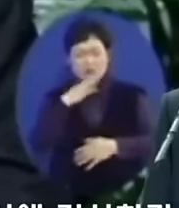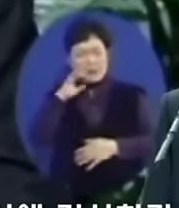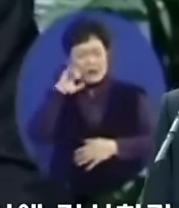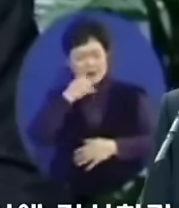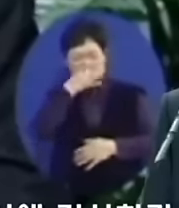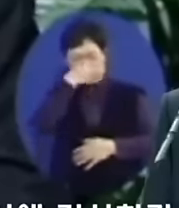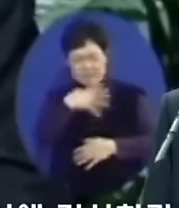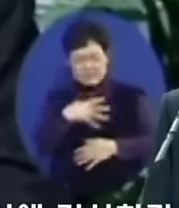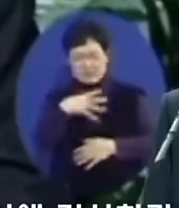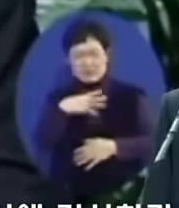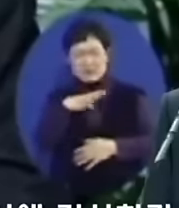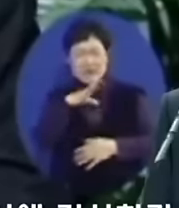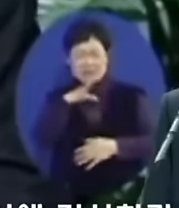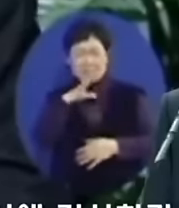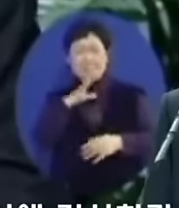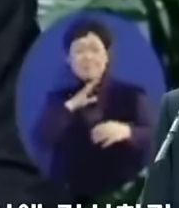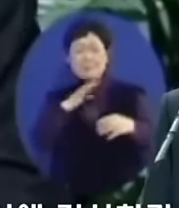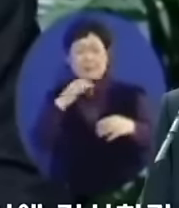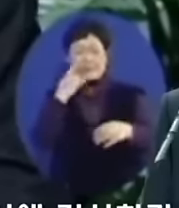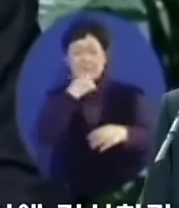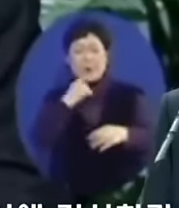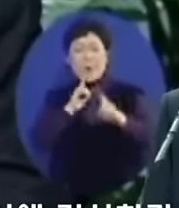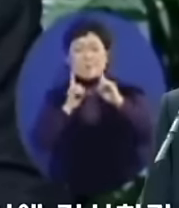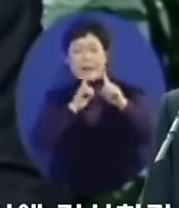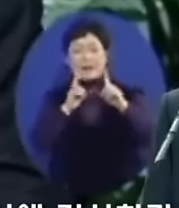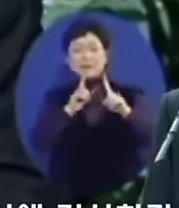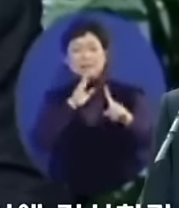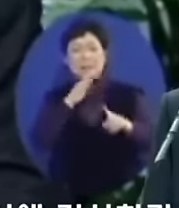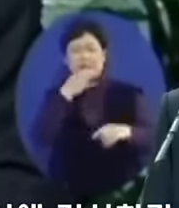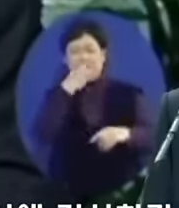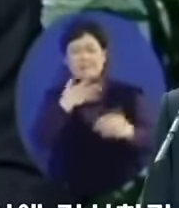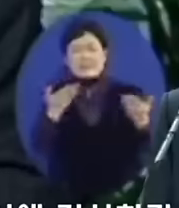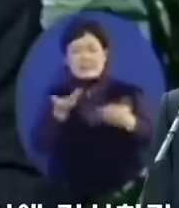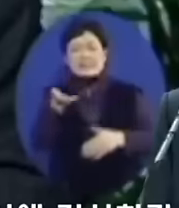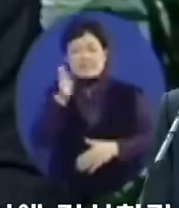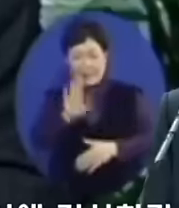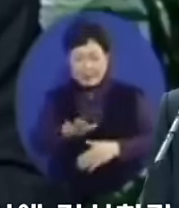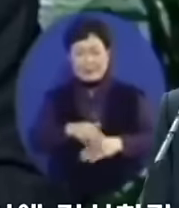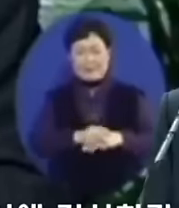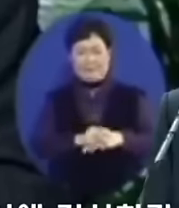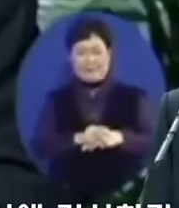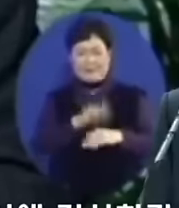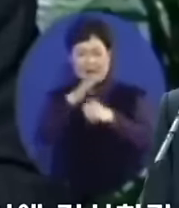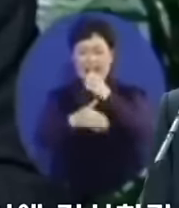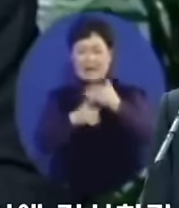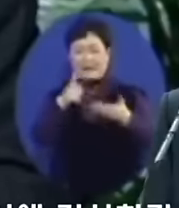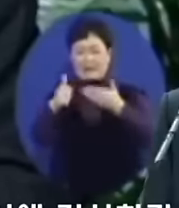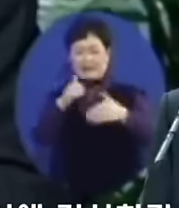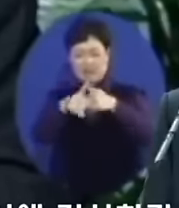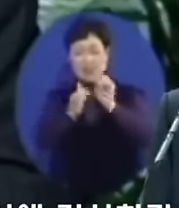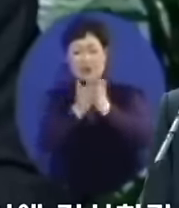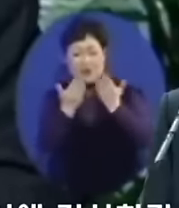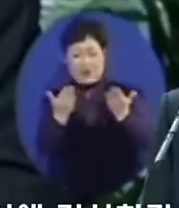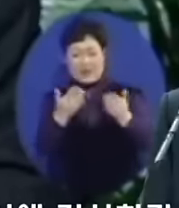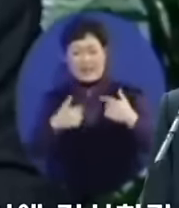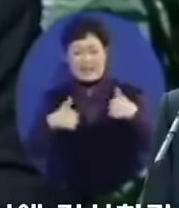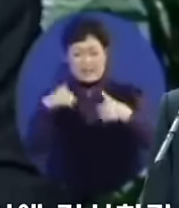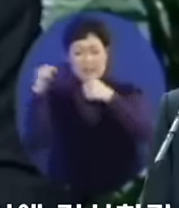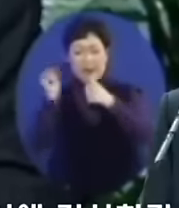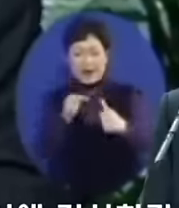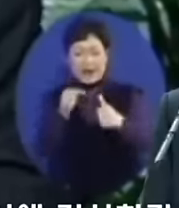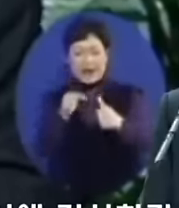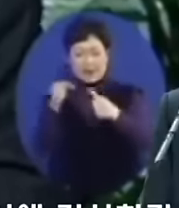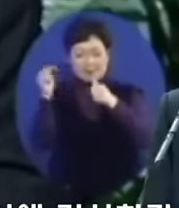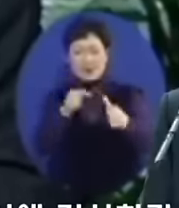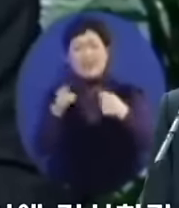불구하고 입으로 나는 기쁘다고 말하는 것은 굉장히 힘이 듭니다. 그러나 하나님이 성경에 기뻐하라